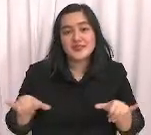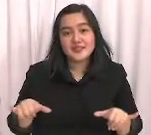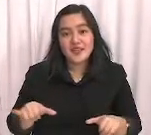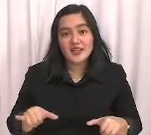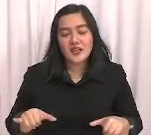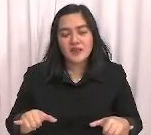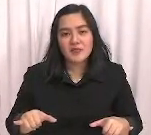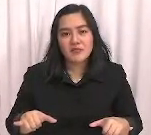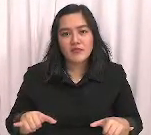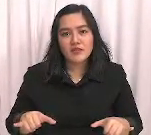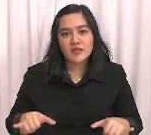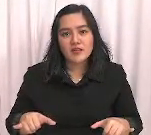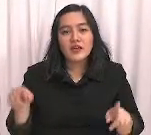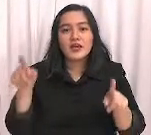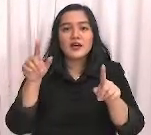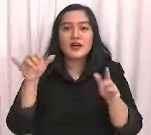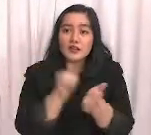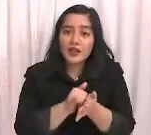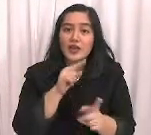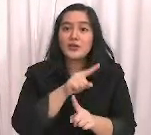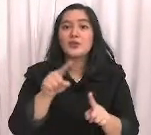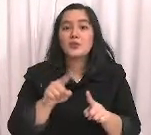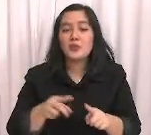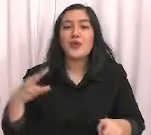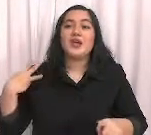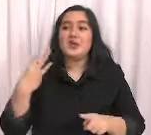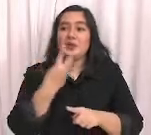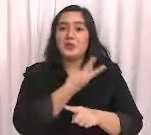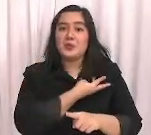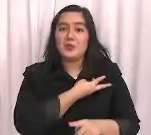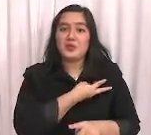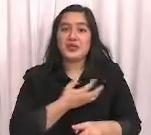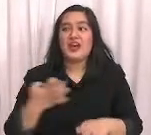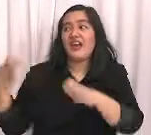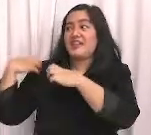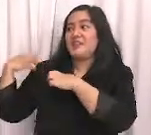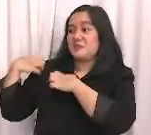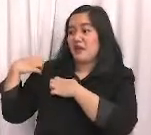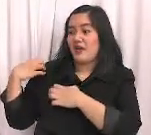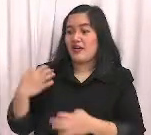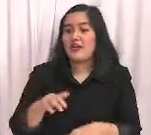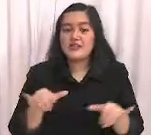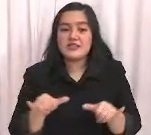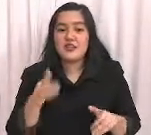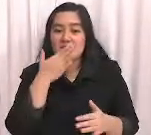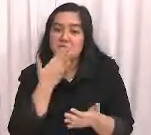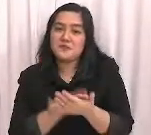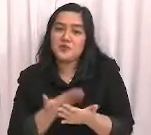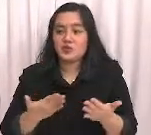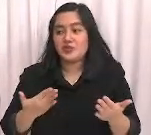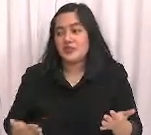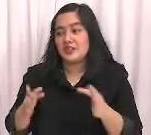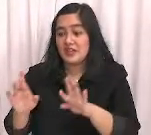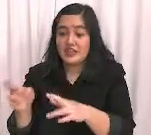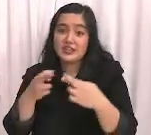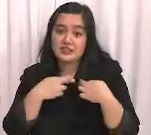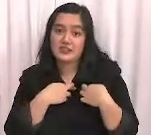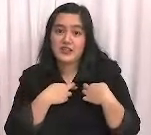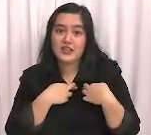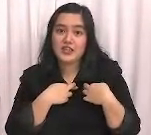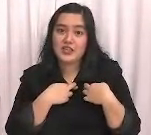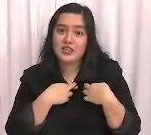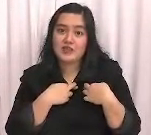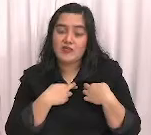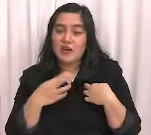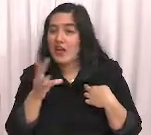ay titigil na ako. Failed expectations po. See? Nage-expect so, frustration. Mm-hmm. You know, because you're expecting something. Yeah. So, in